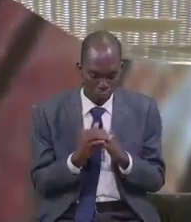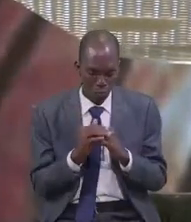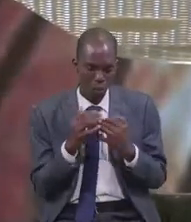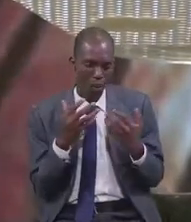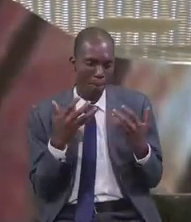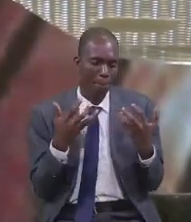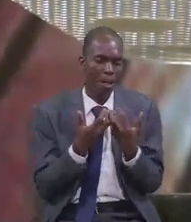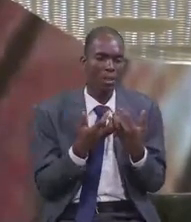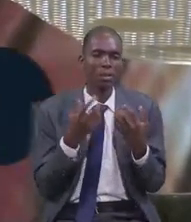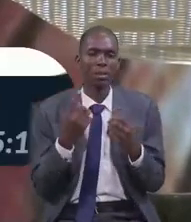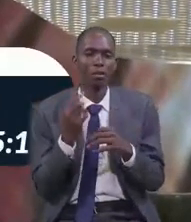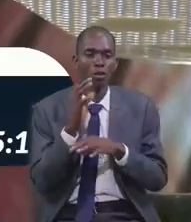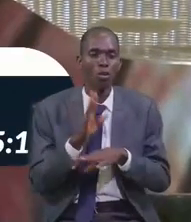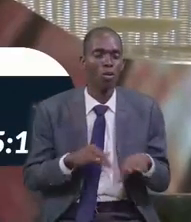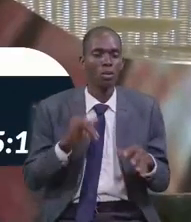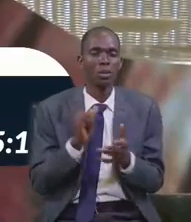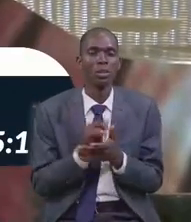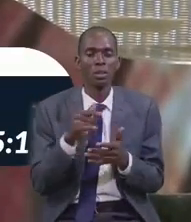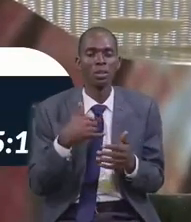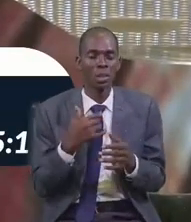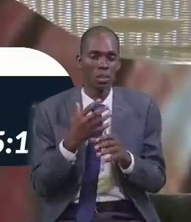qui a été lancé à un Nazaréen. Et voyons